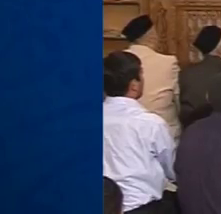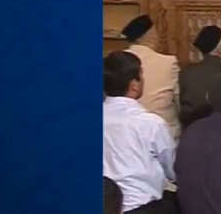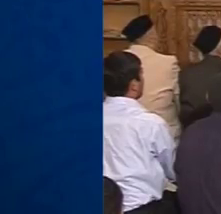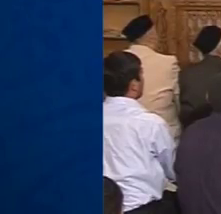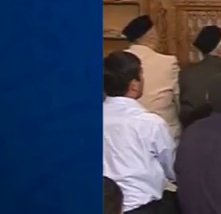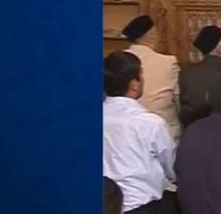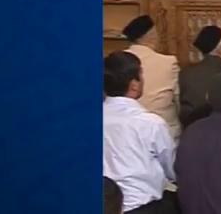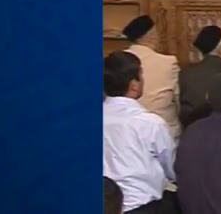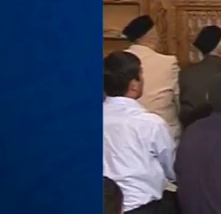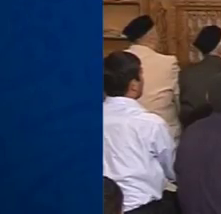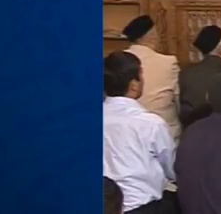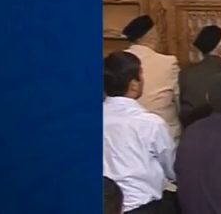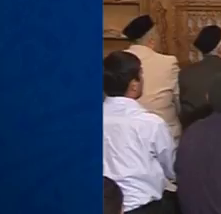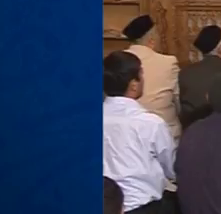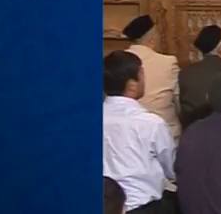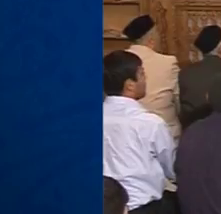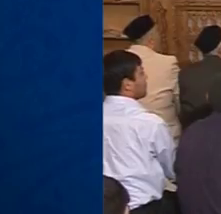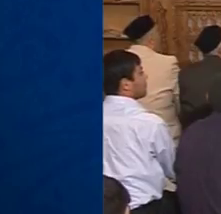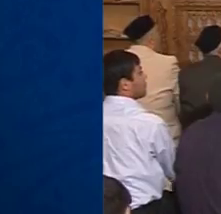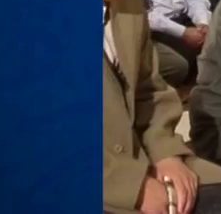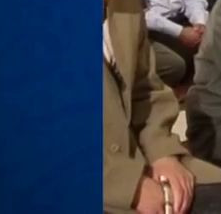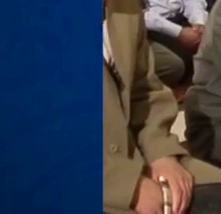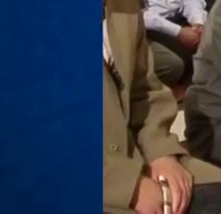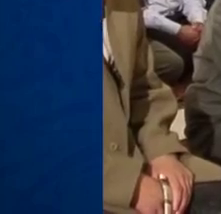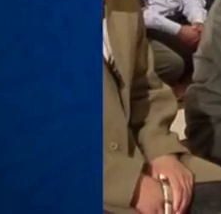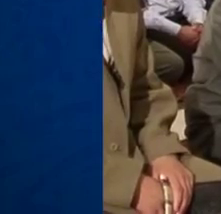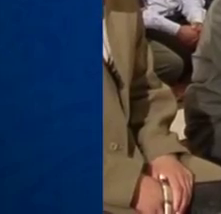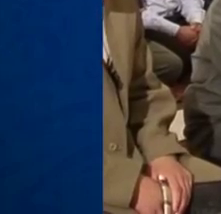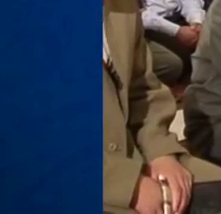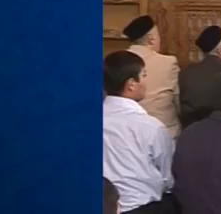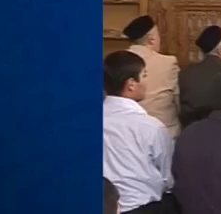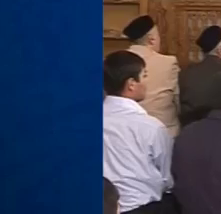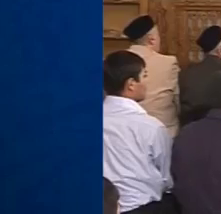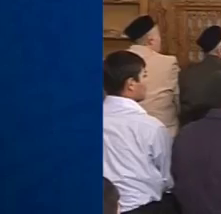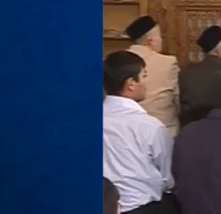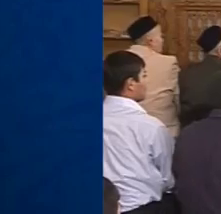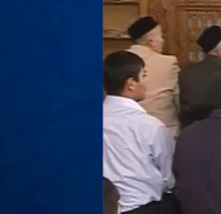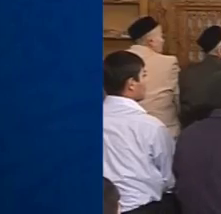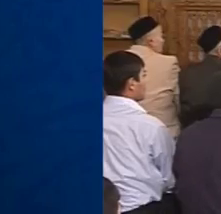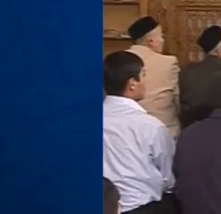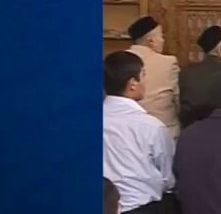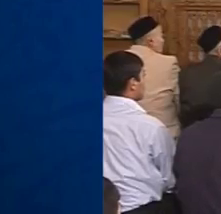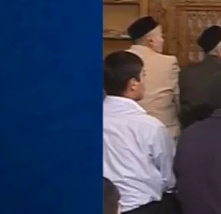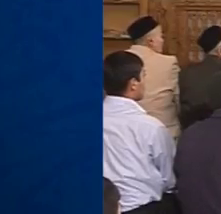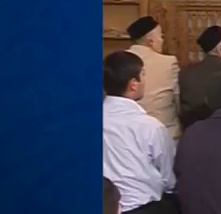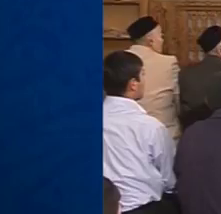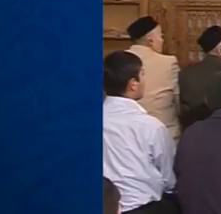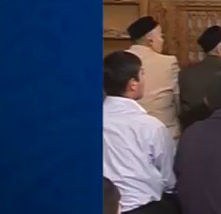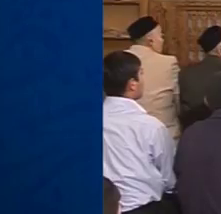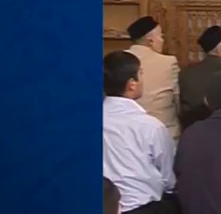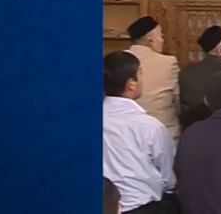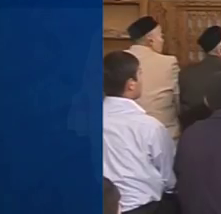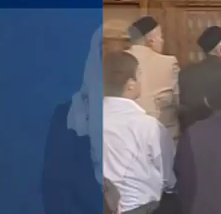والصلاة والسلام على خير خلقه محمد الذي سن لنا قيام شهر رمضان.